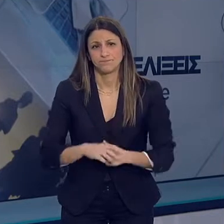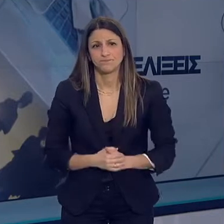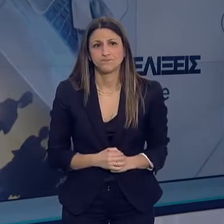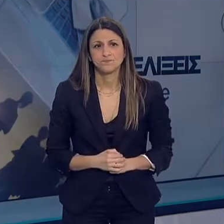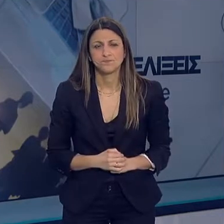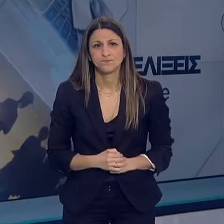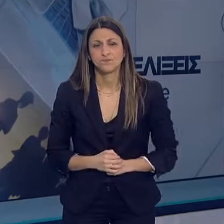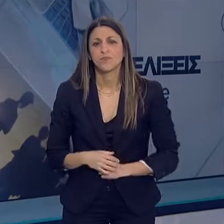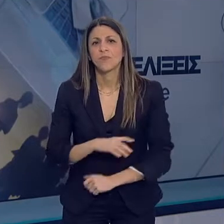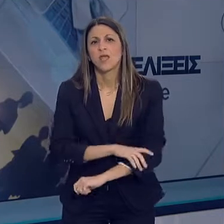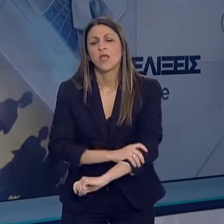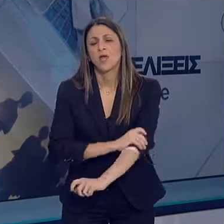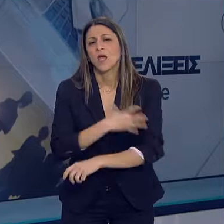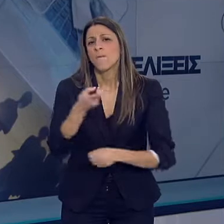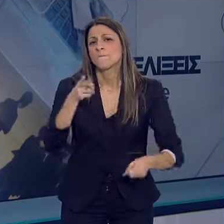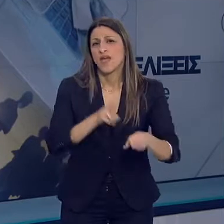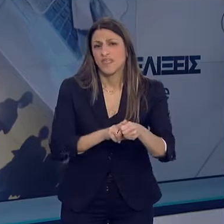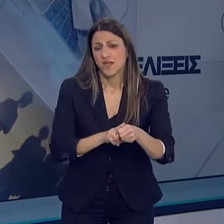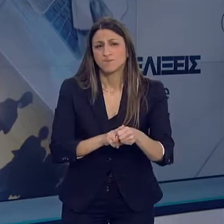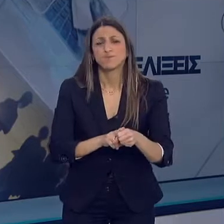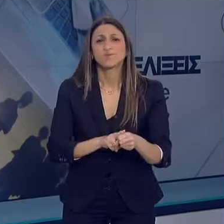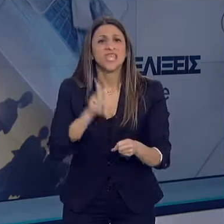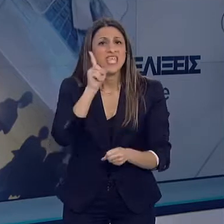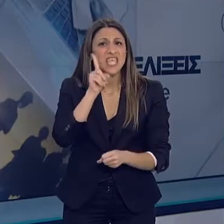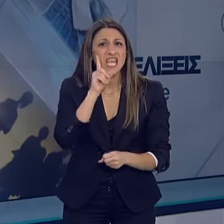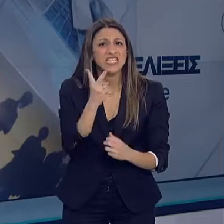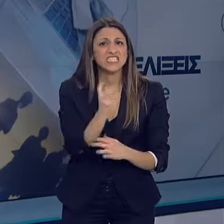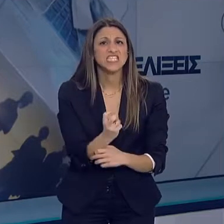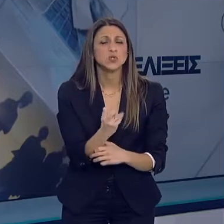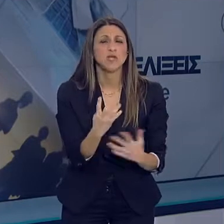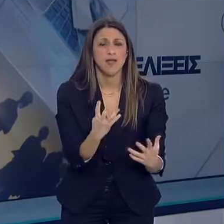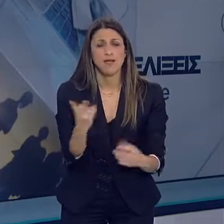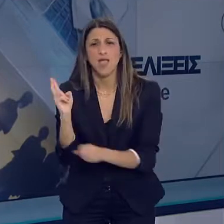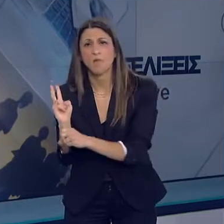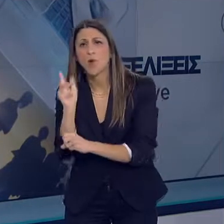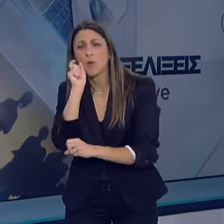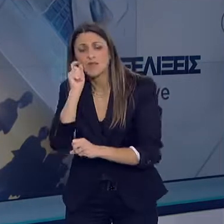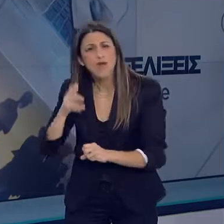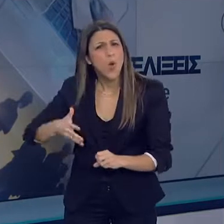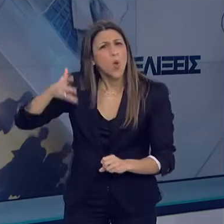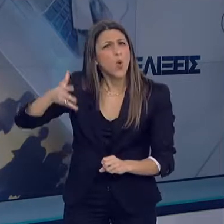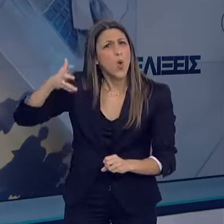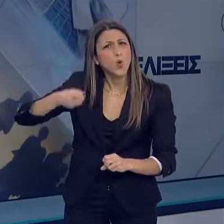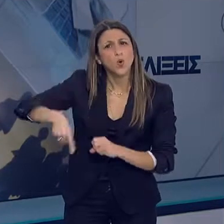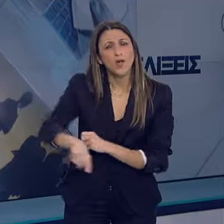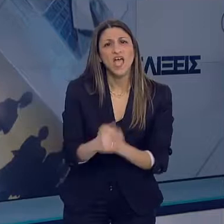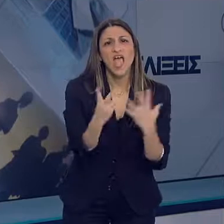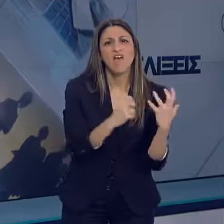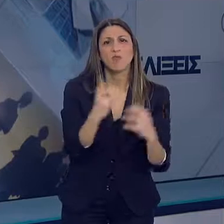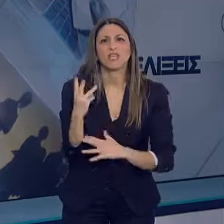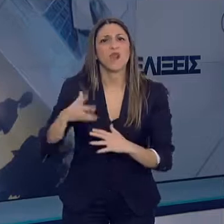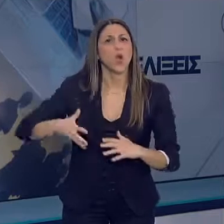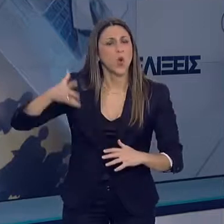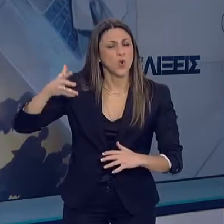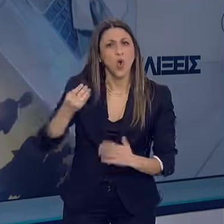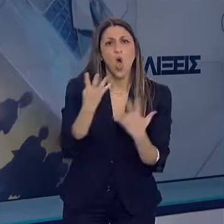Οι θάνατοι αφορούσαν 29 γυναίκες και οι υπόλοιποι είναι άνδρες. Η διάμεση ηλικία των θανατών συμπολιτών μας ήταν τα 73 έτη